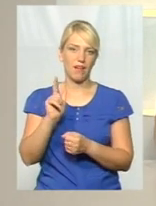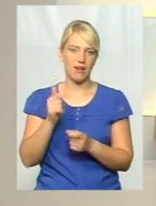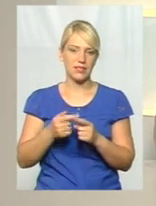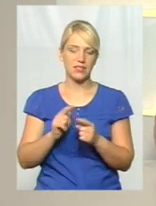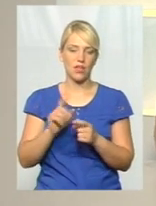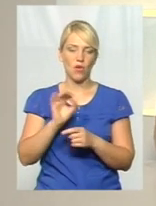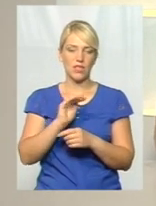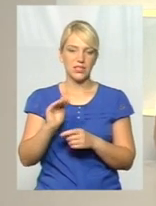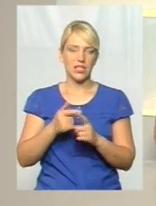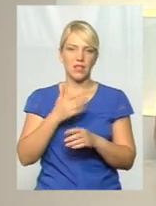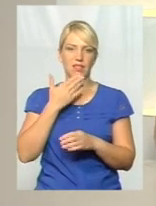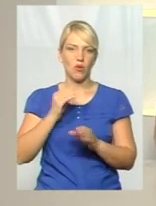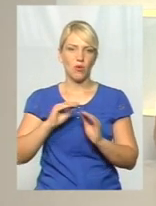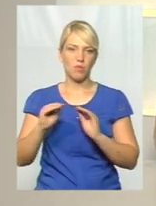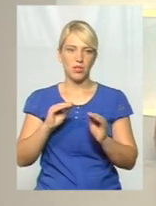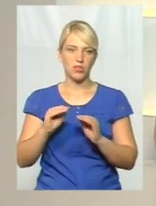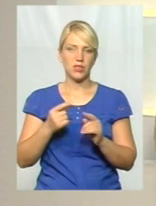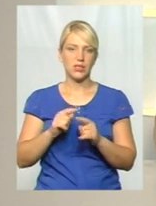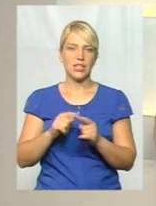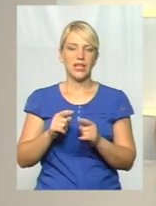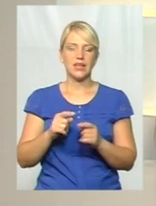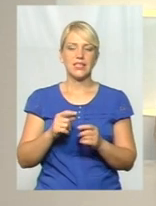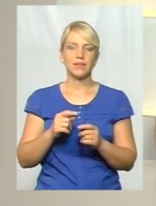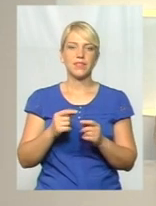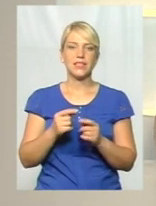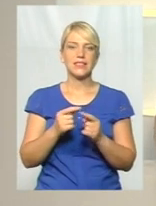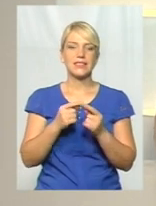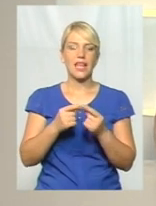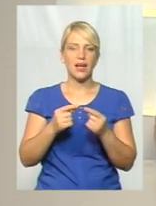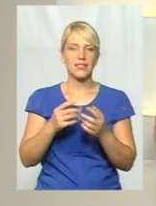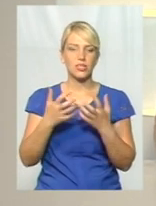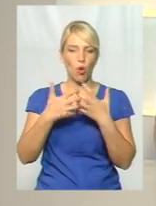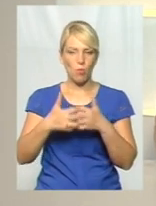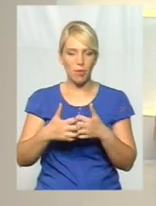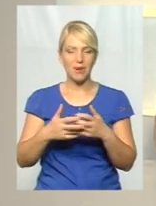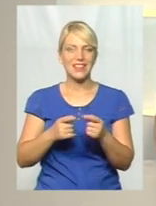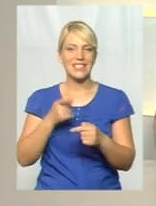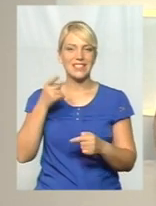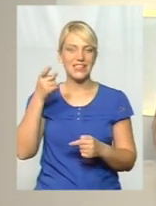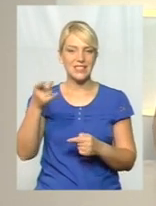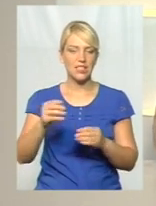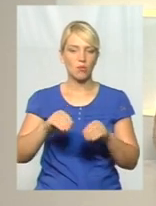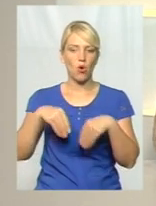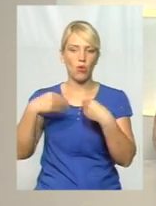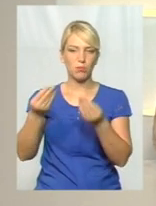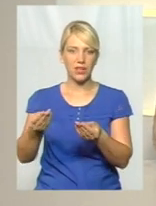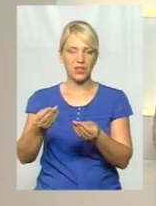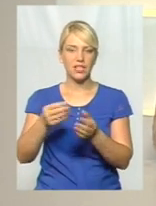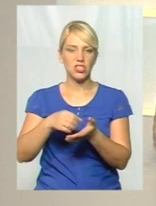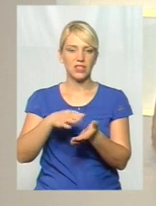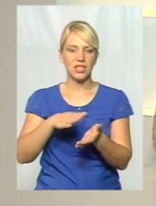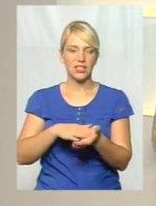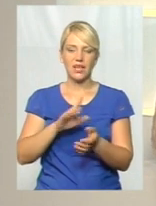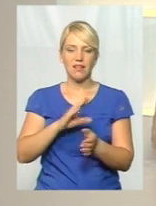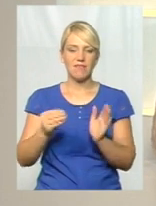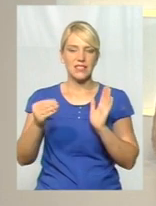«Хмельницькгазу», не облаштовані засобами дистанційної передачі даних, тобто не встановили модеми до лічильників газу. А